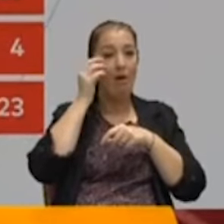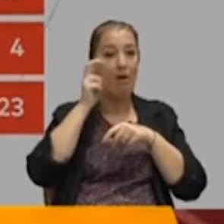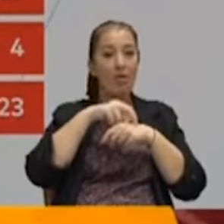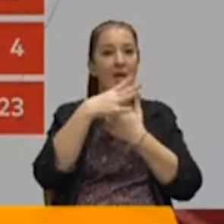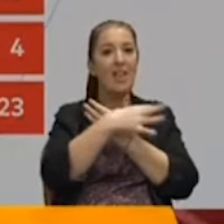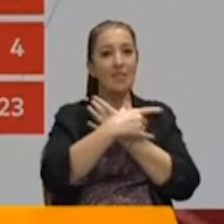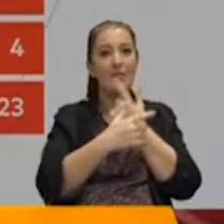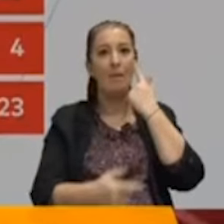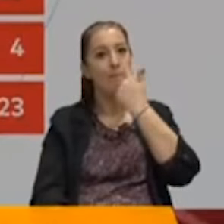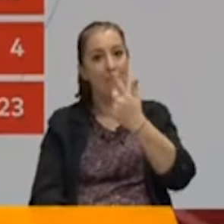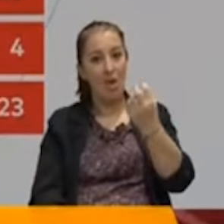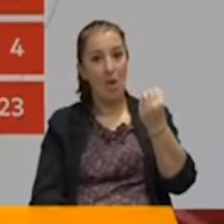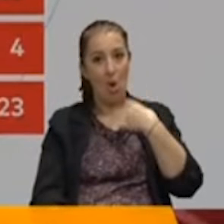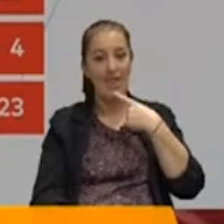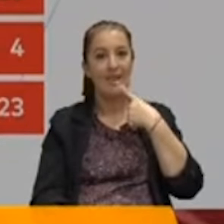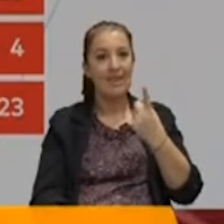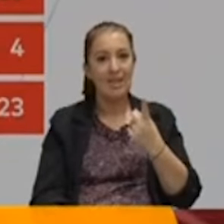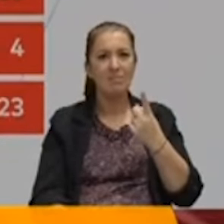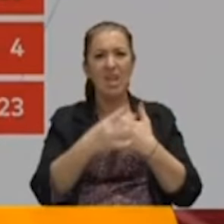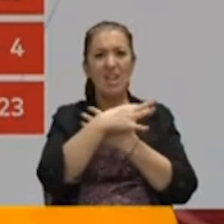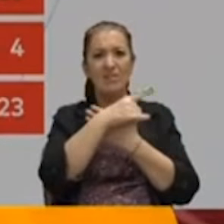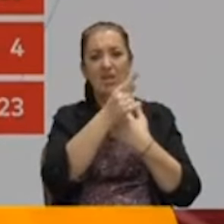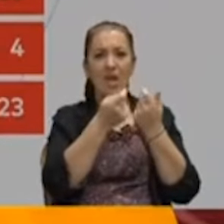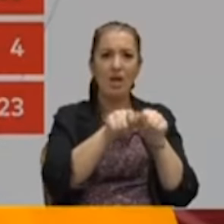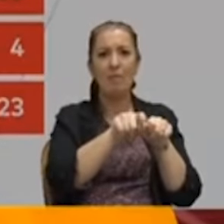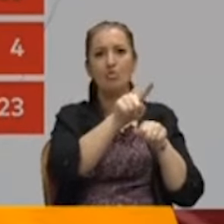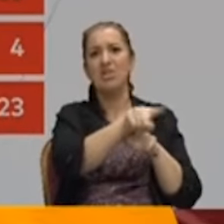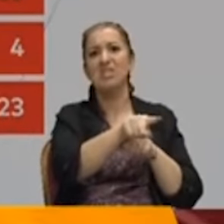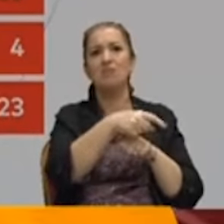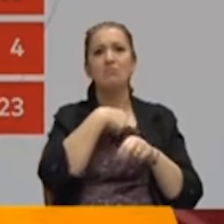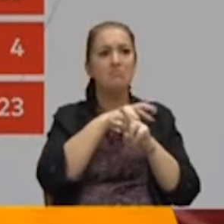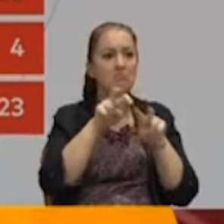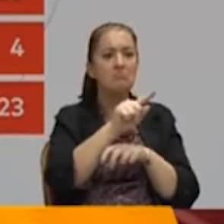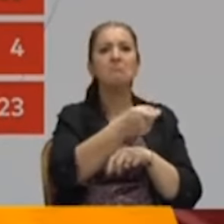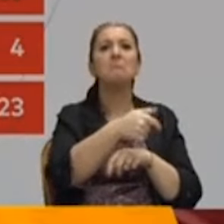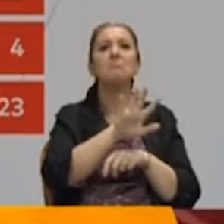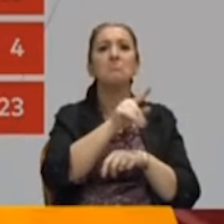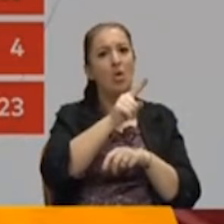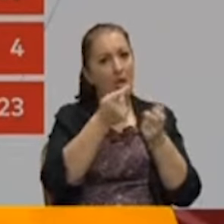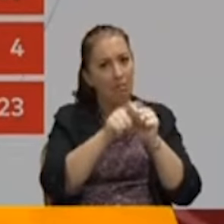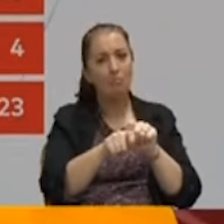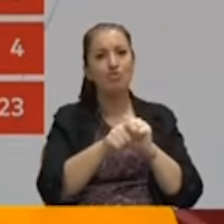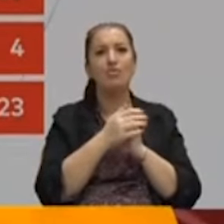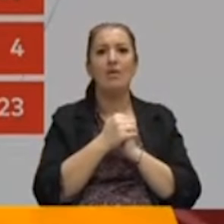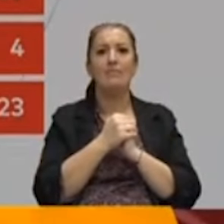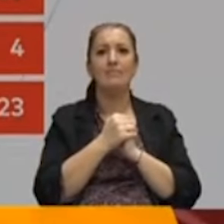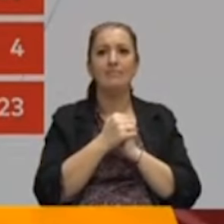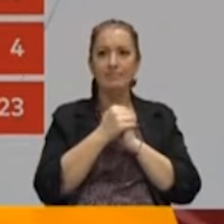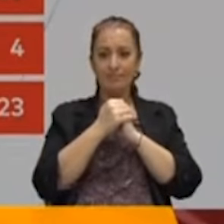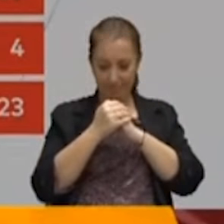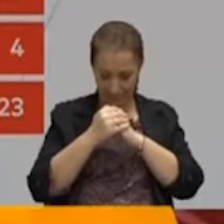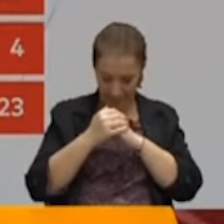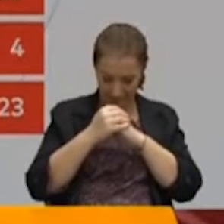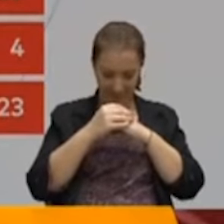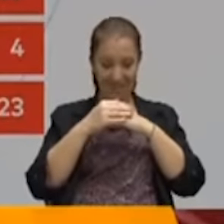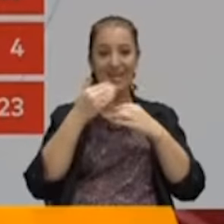bir bakın, yollayın bana dedim. Twitter'ını bile kapatmışlar senin. Bulamadık Twitter'ını. Onu bile kapatmışlar. Sevgili